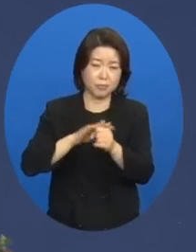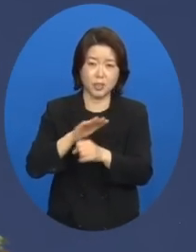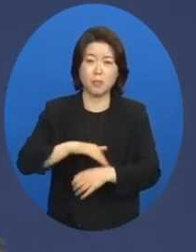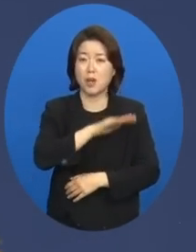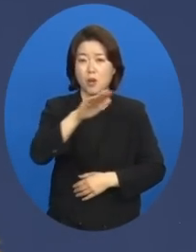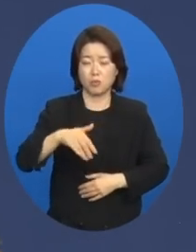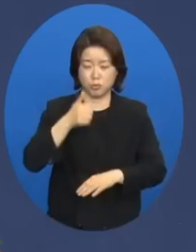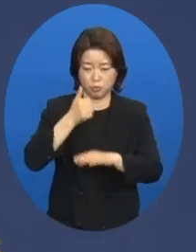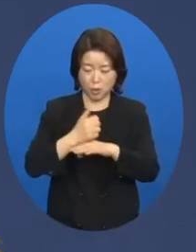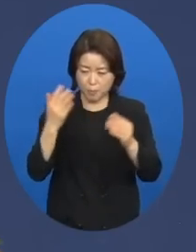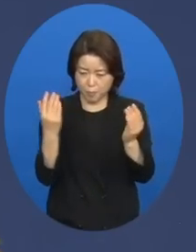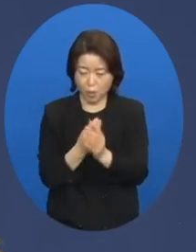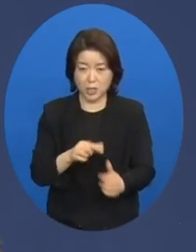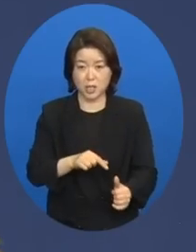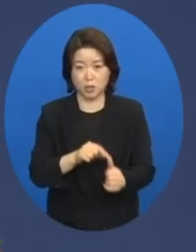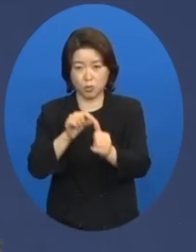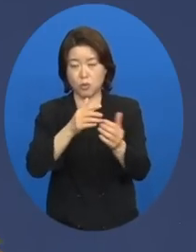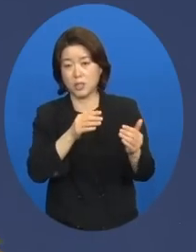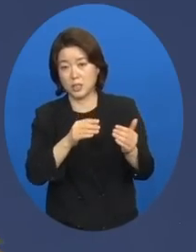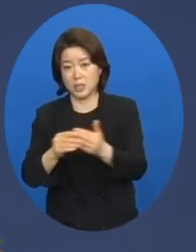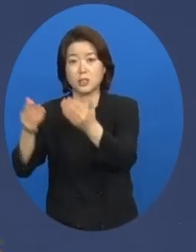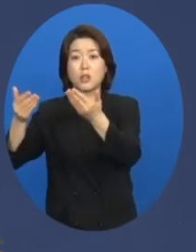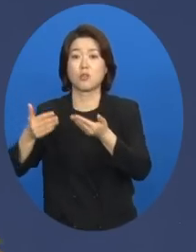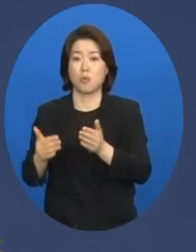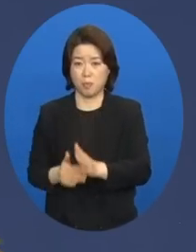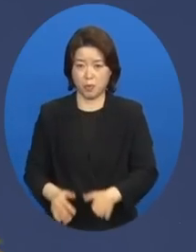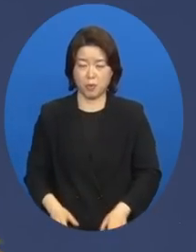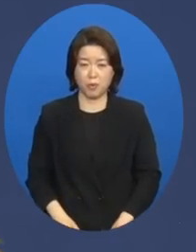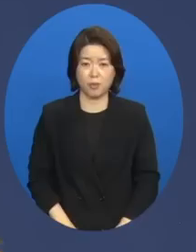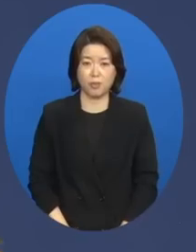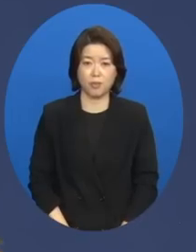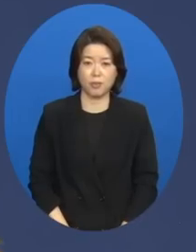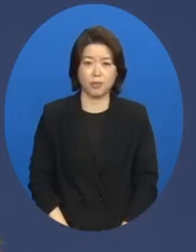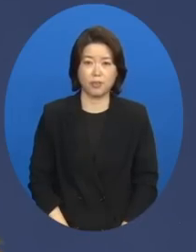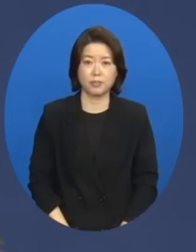우리를 완전한 구원으로 이끌어 주셨습니다.